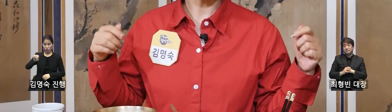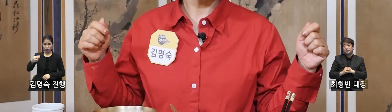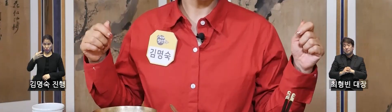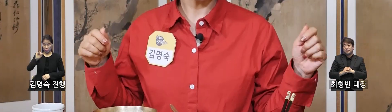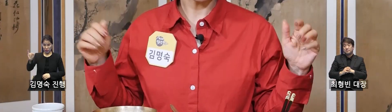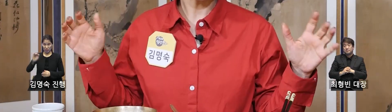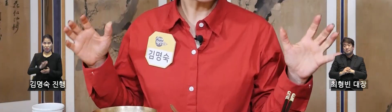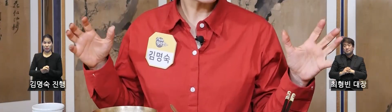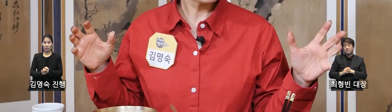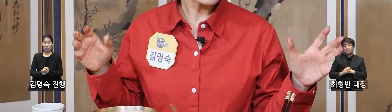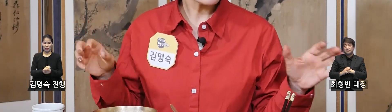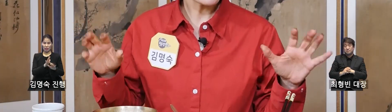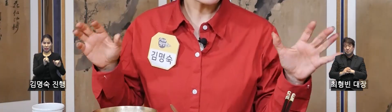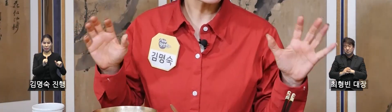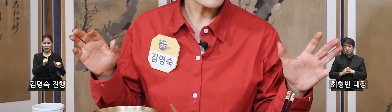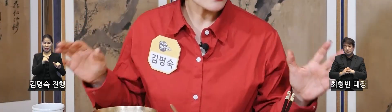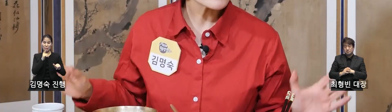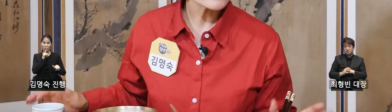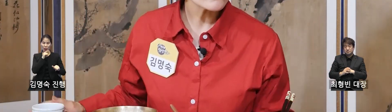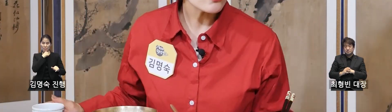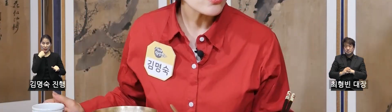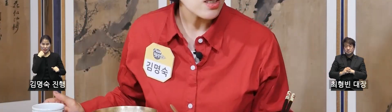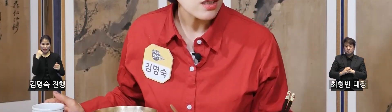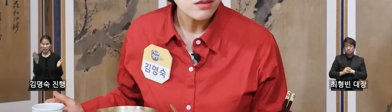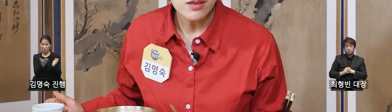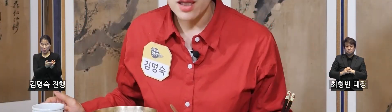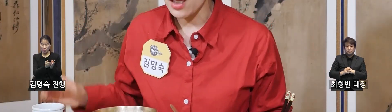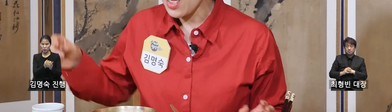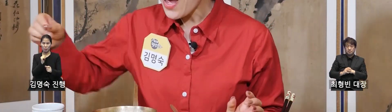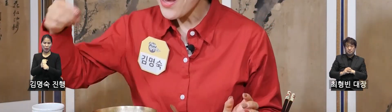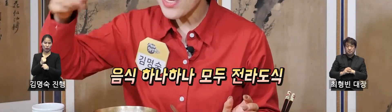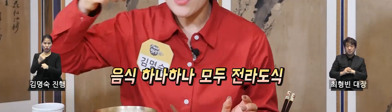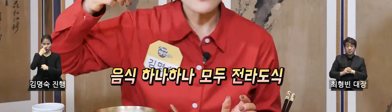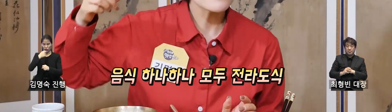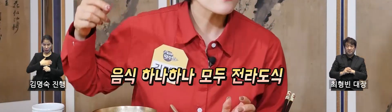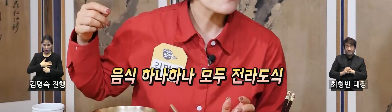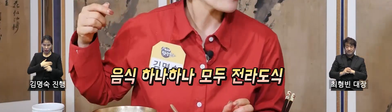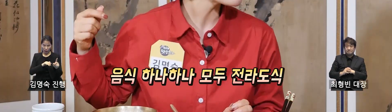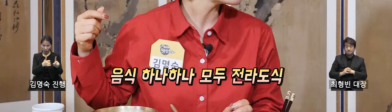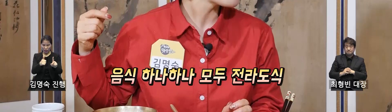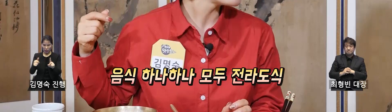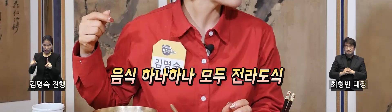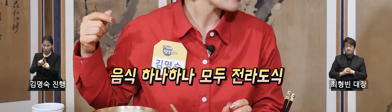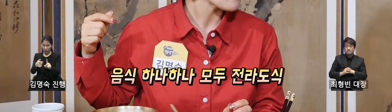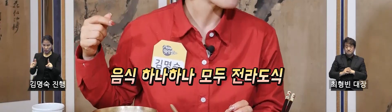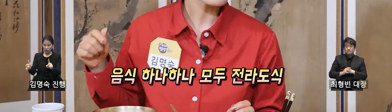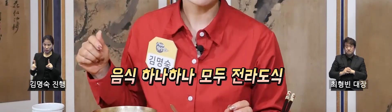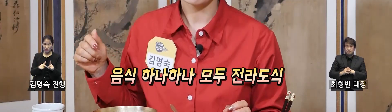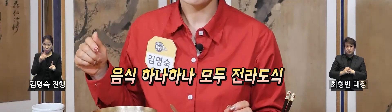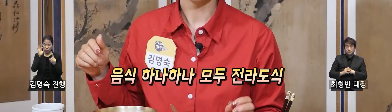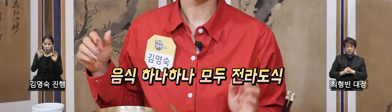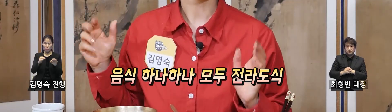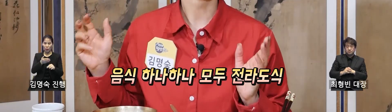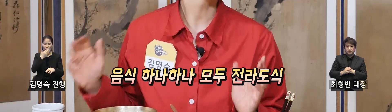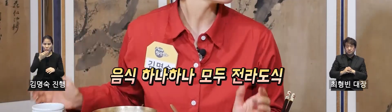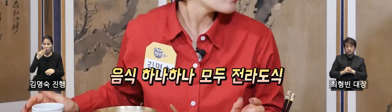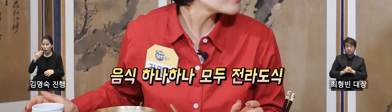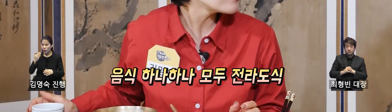그냥 사람들 입맛에 맞게 그냥 하신 건 줄 알았는데 하나하나 지금 맛을 보니까